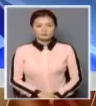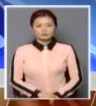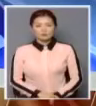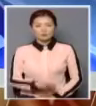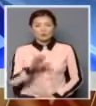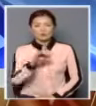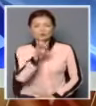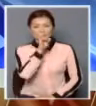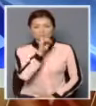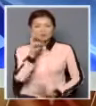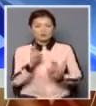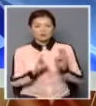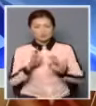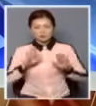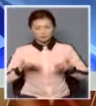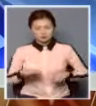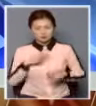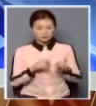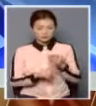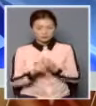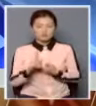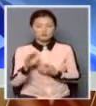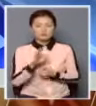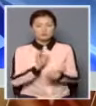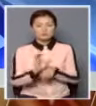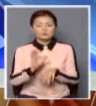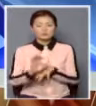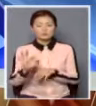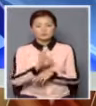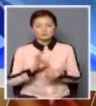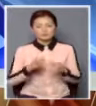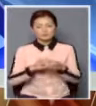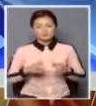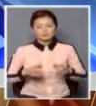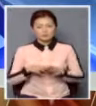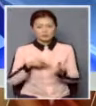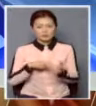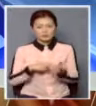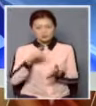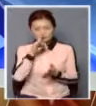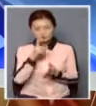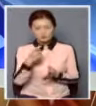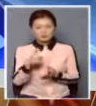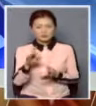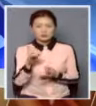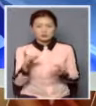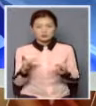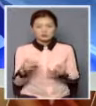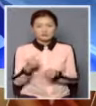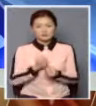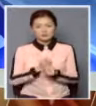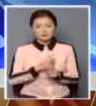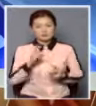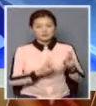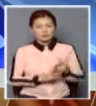На Атрауском нефтеперерабатывающем заводе началась отгрузка товарного параксилола. Теперь цены для нефтехимии сырье производится